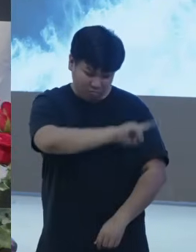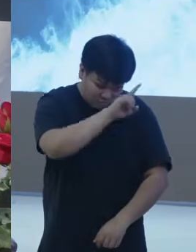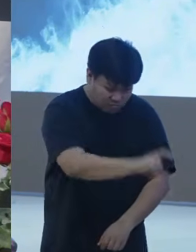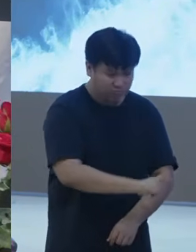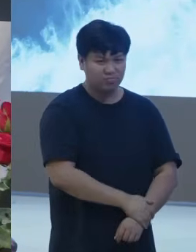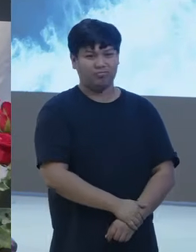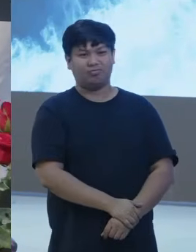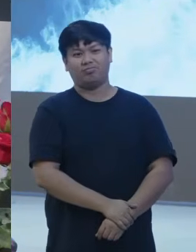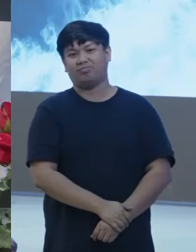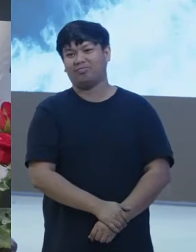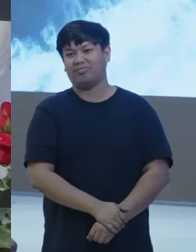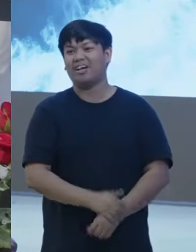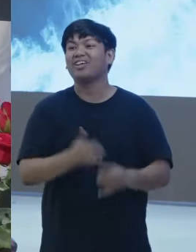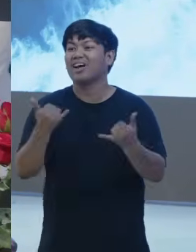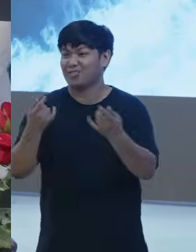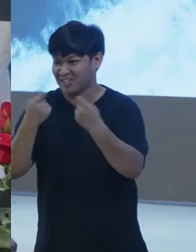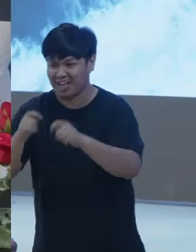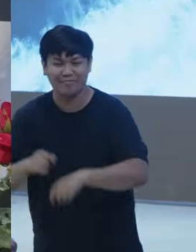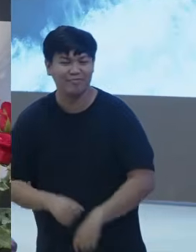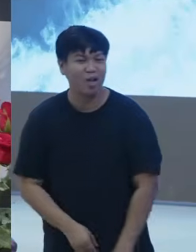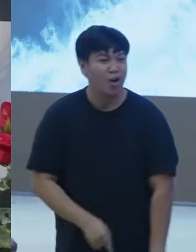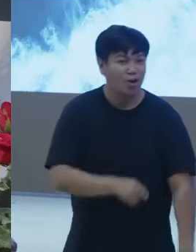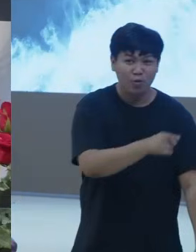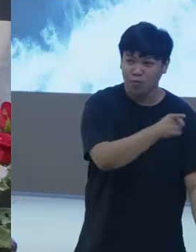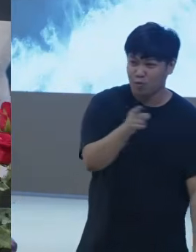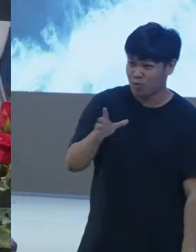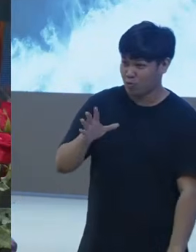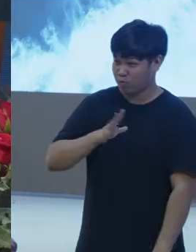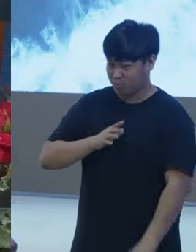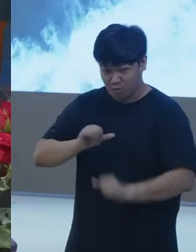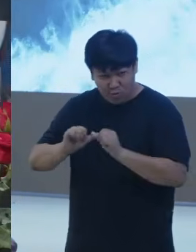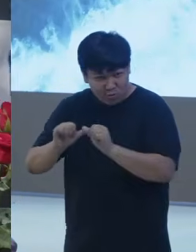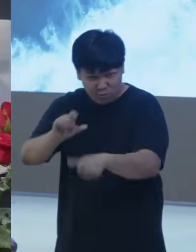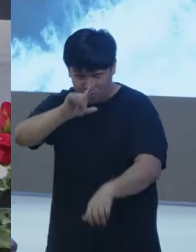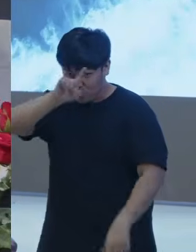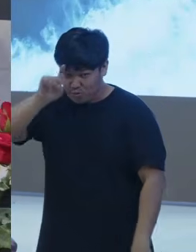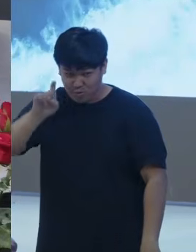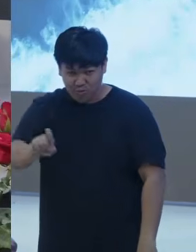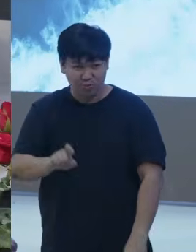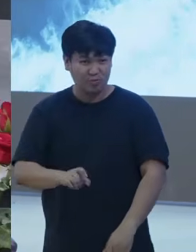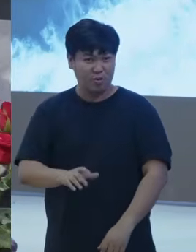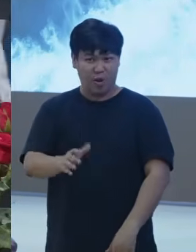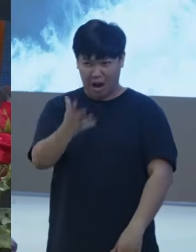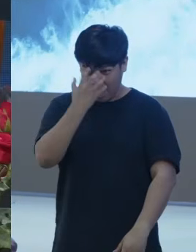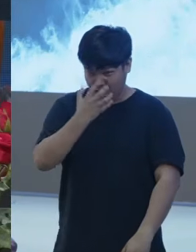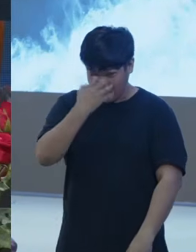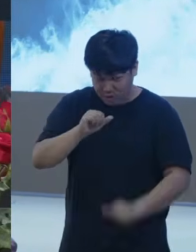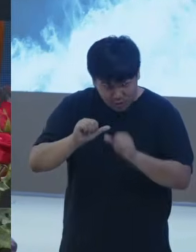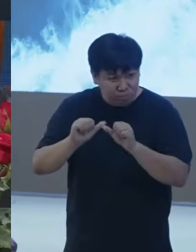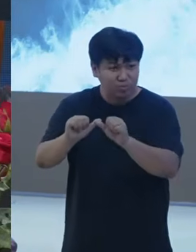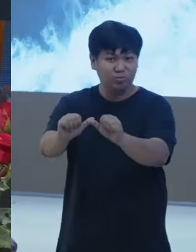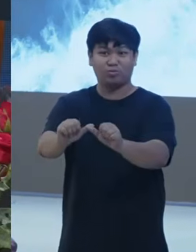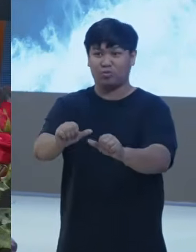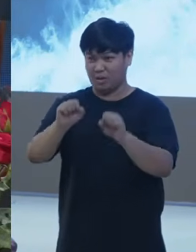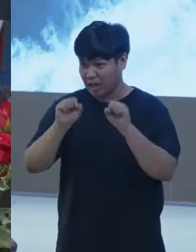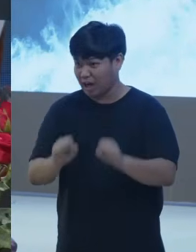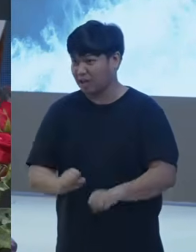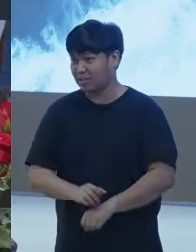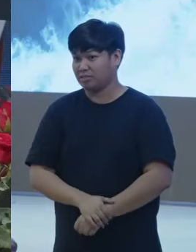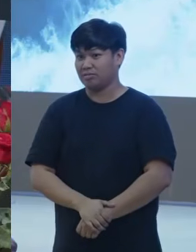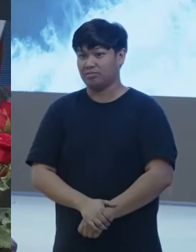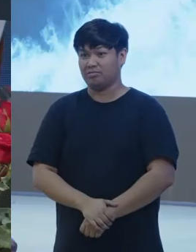mark. Do you do well to be angry? Dapat ba na magalit ka sa